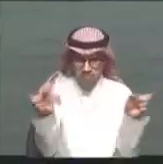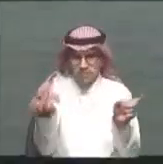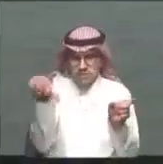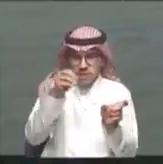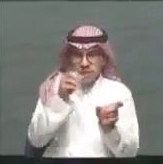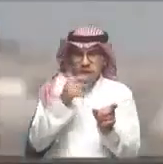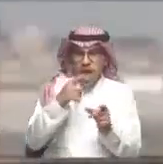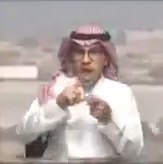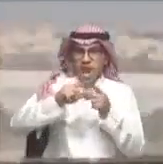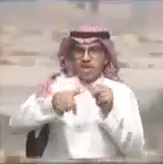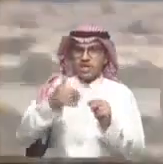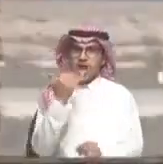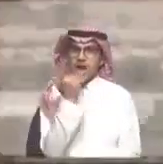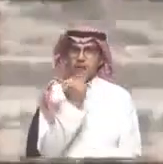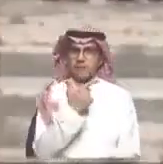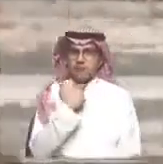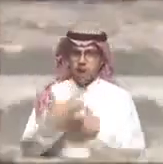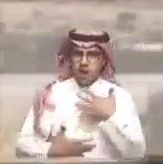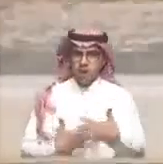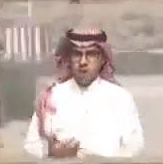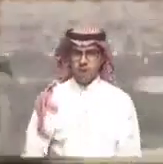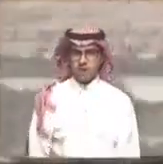في الخليج العربي.